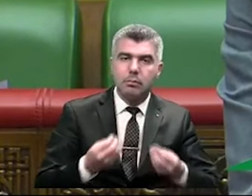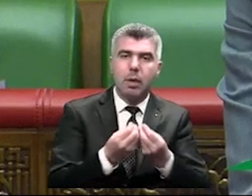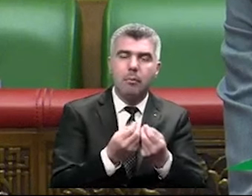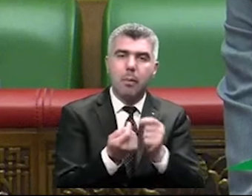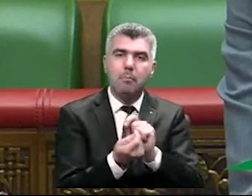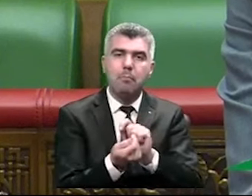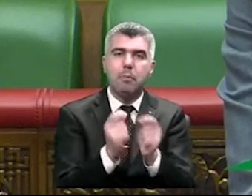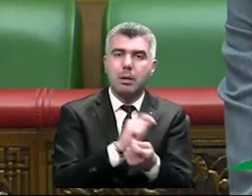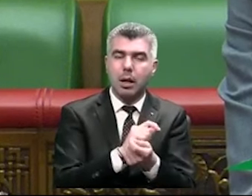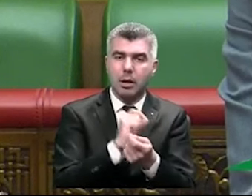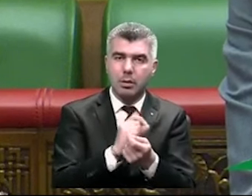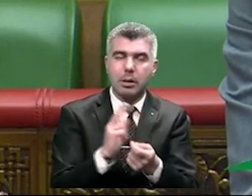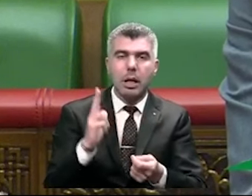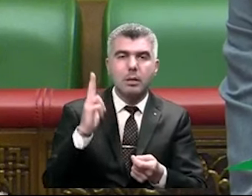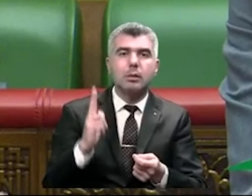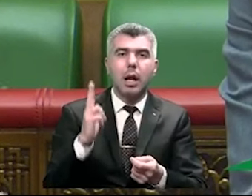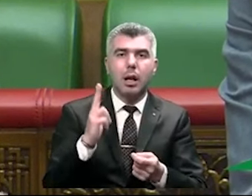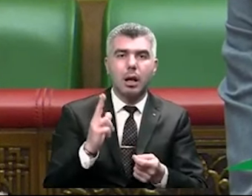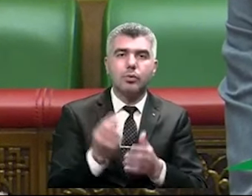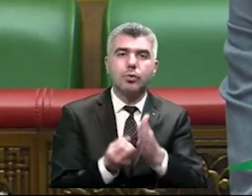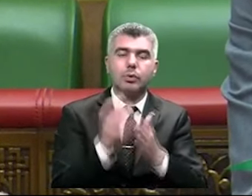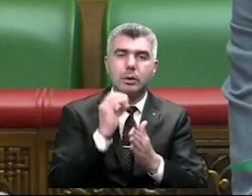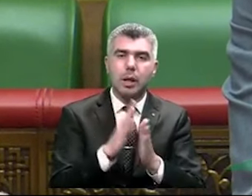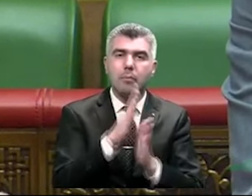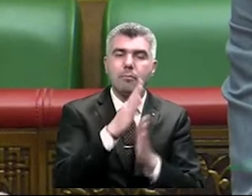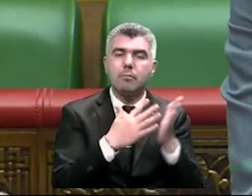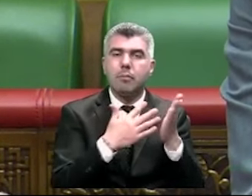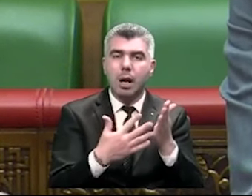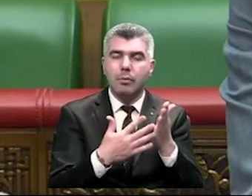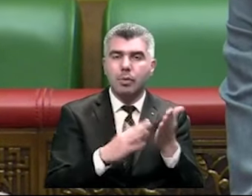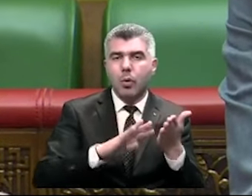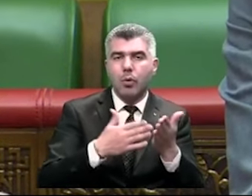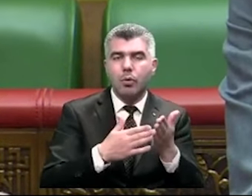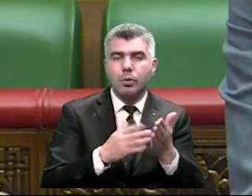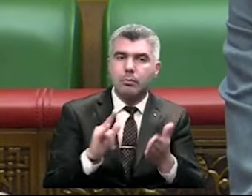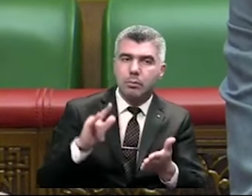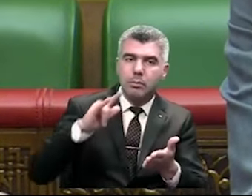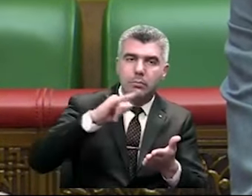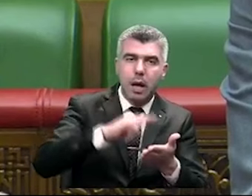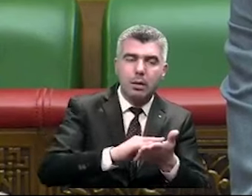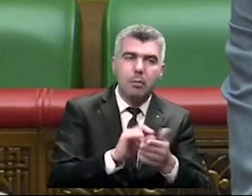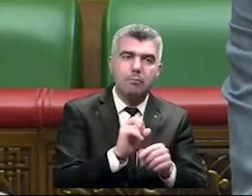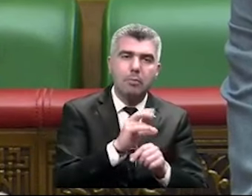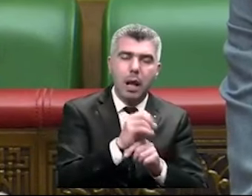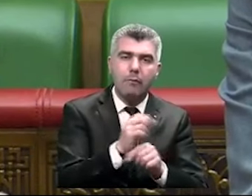لمسائي اطلاقها للمخطط الجديد الرامي الى تطوير قطاع النقل الجوي ومواكبه الحاجيات